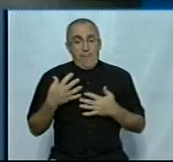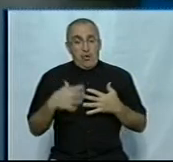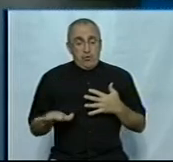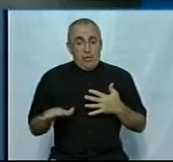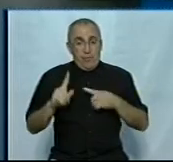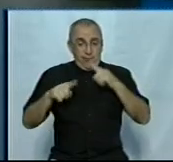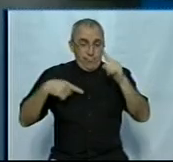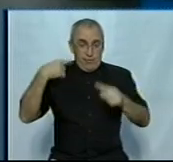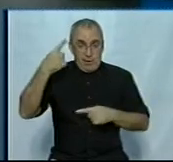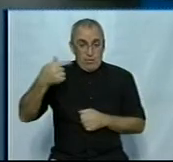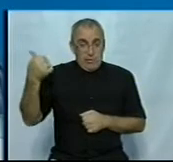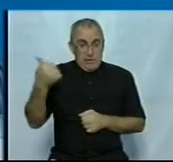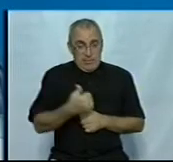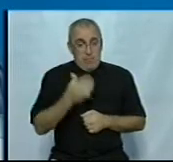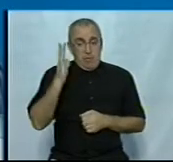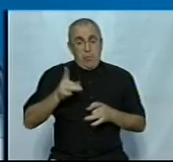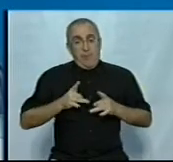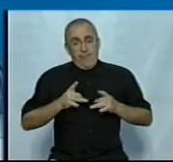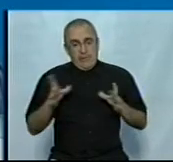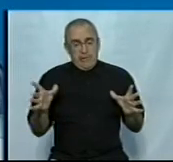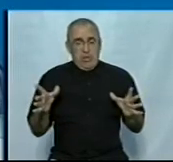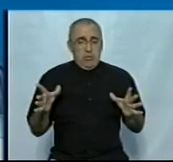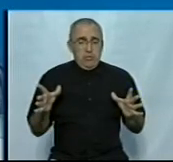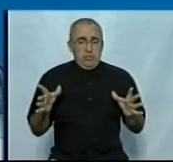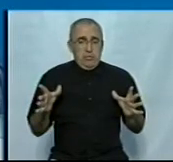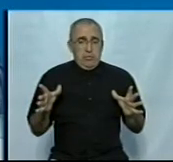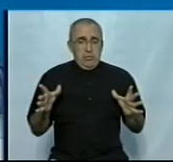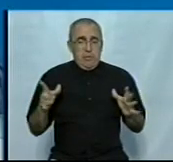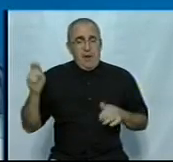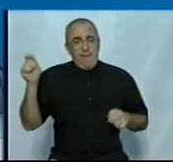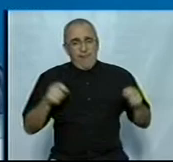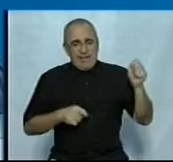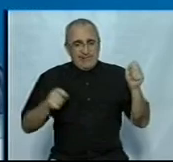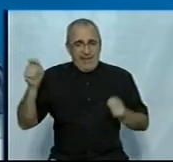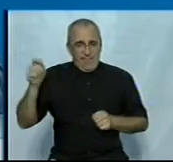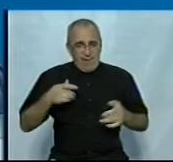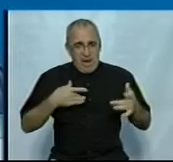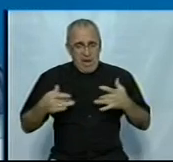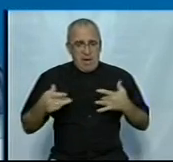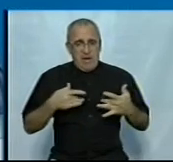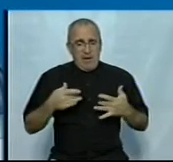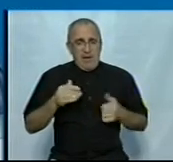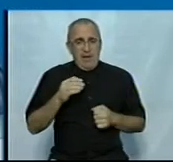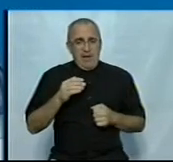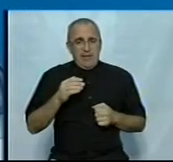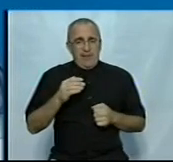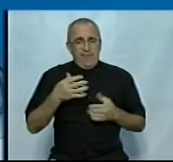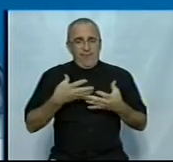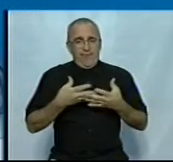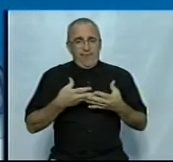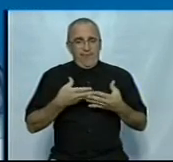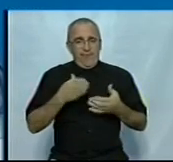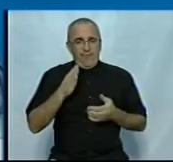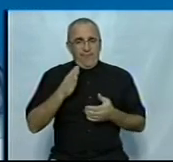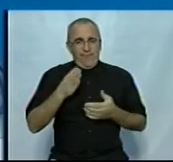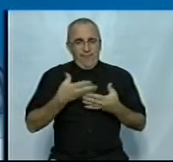в наступному тижні ми будемо відзначати фестиваль і вересневі самоцвіти, і він